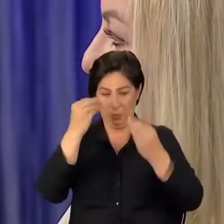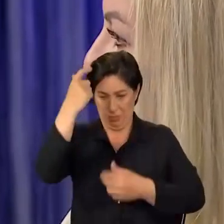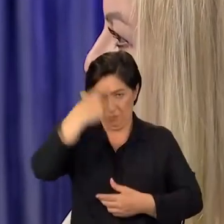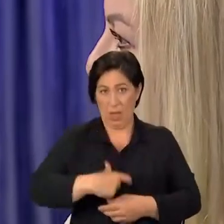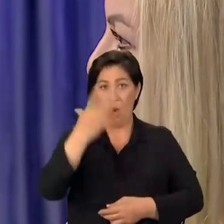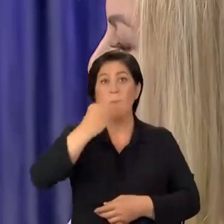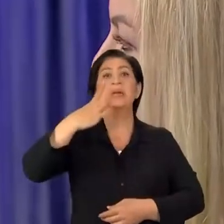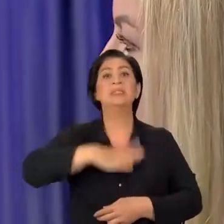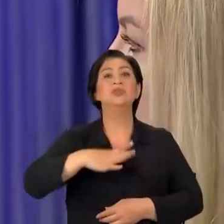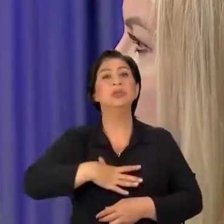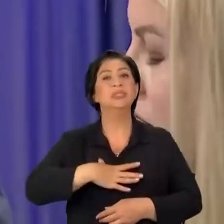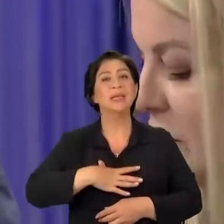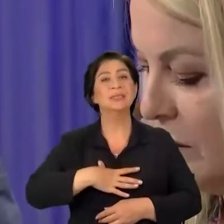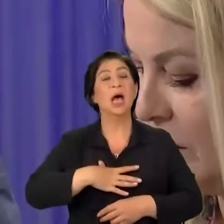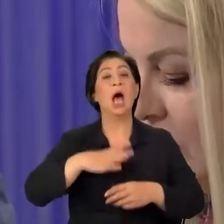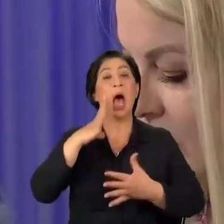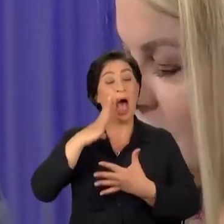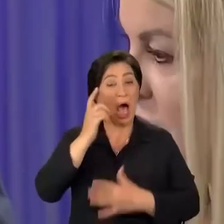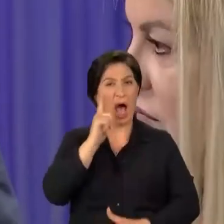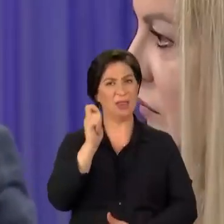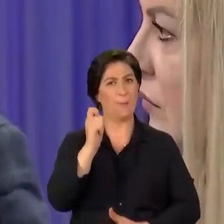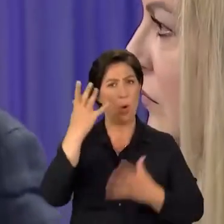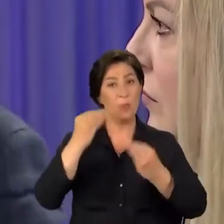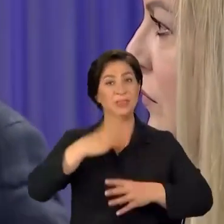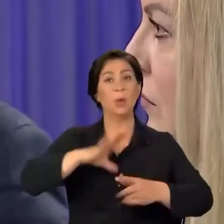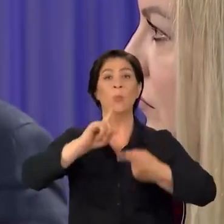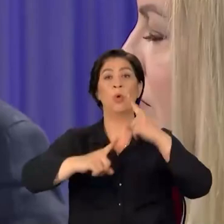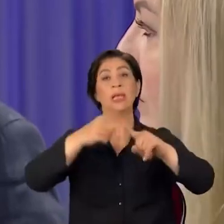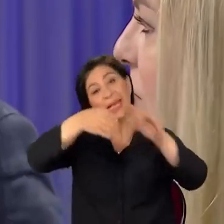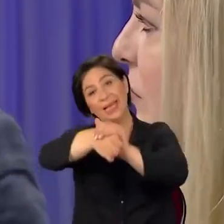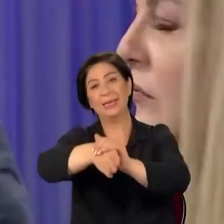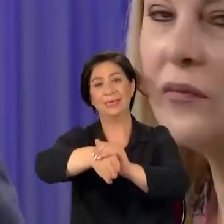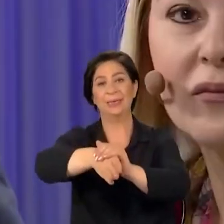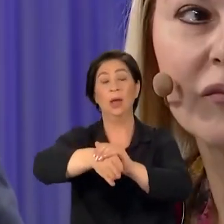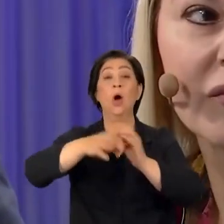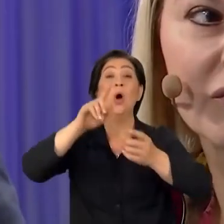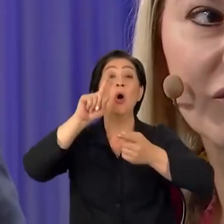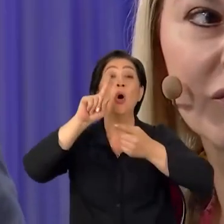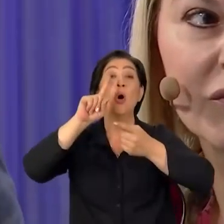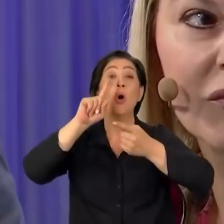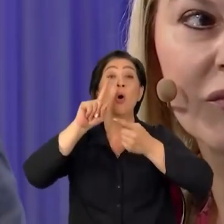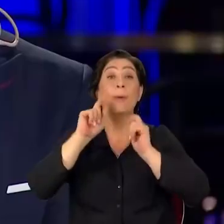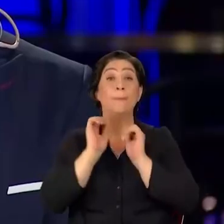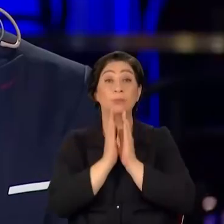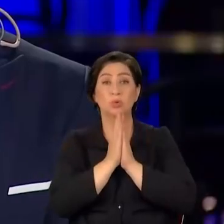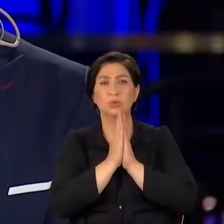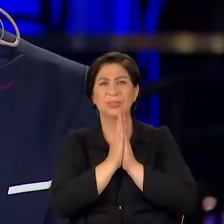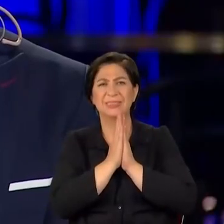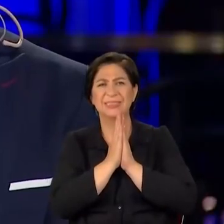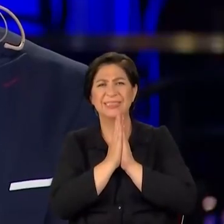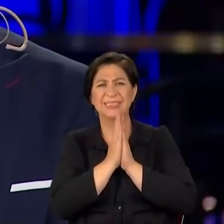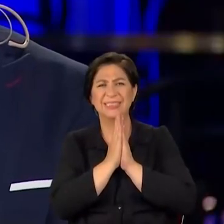olmak istiyorsan, kişi olmak istiyorsan, adam olmak istiyorsan siyasete gir. Siyaset çünkü... Ama pardon, çok özür dilerim. Müsaade eder